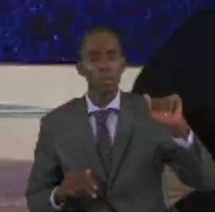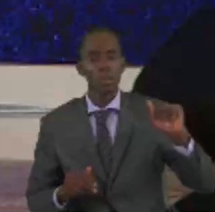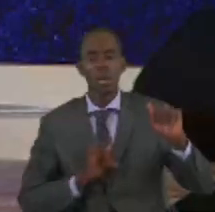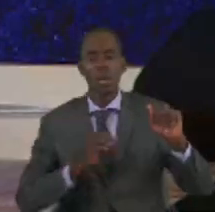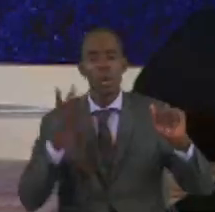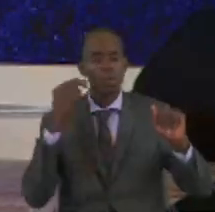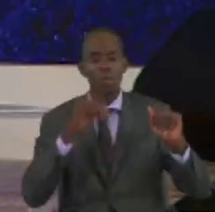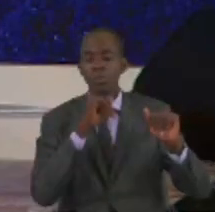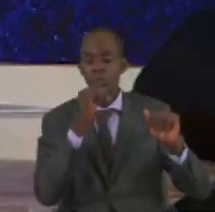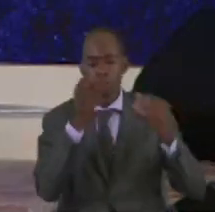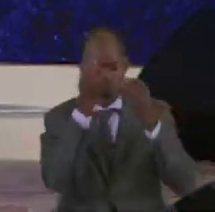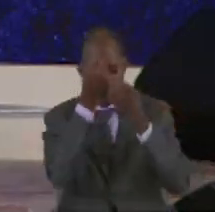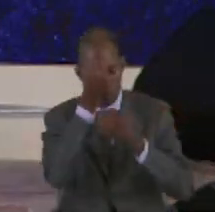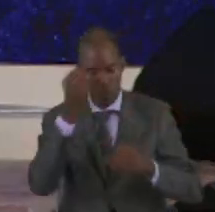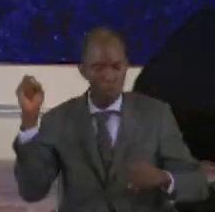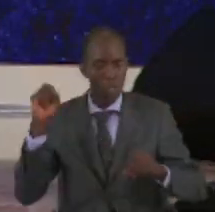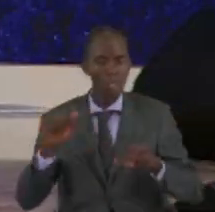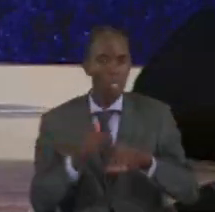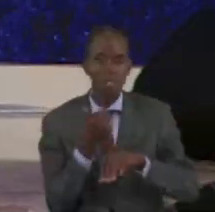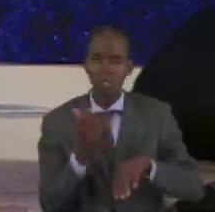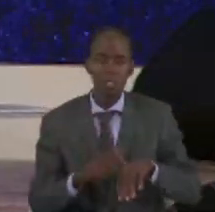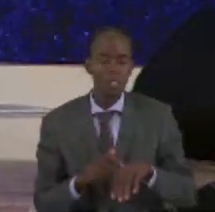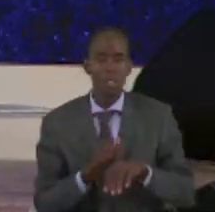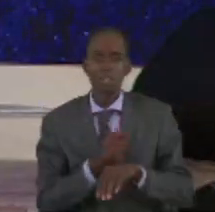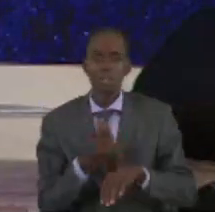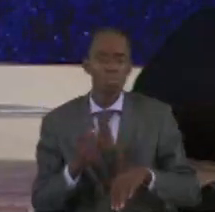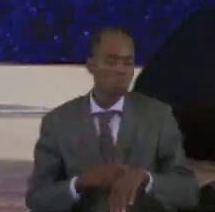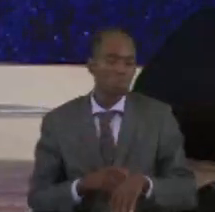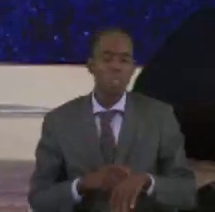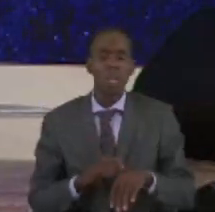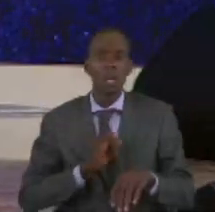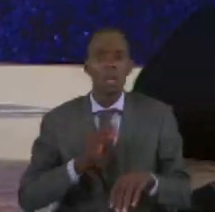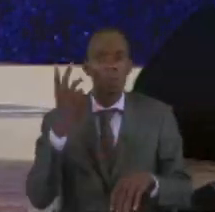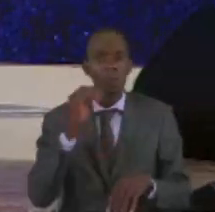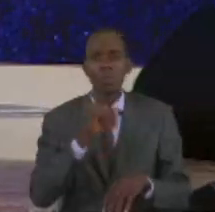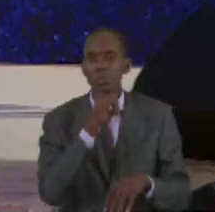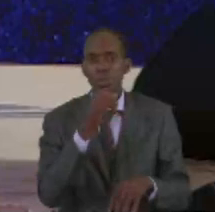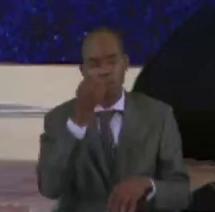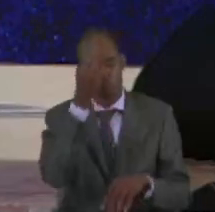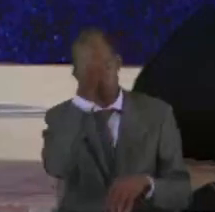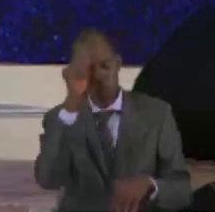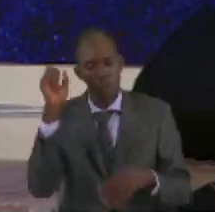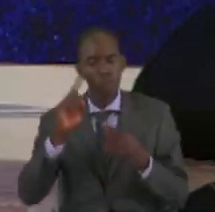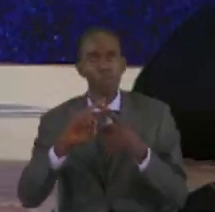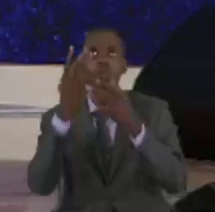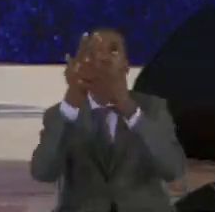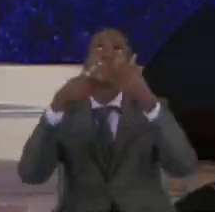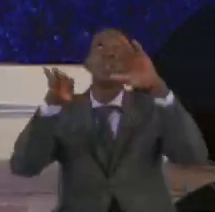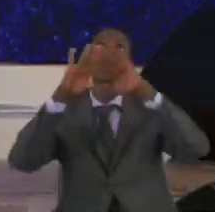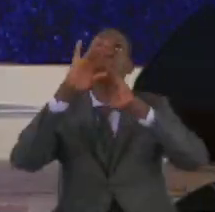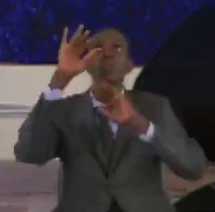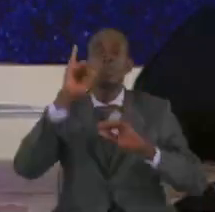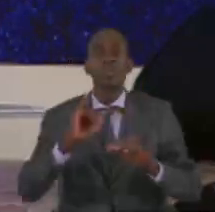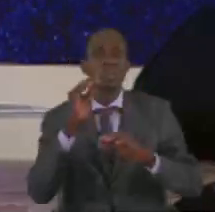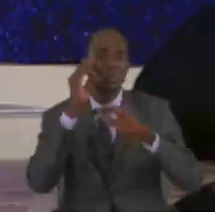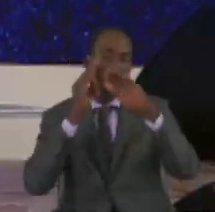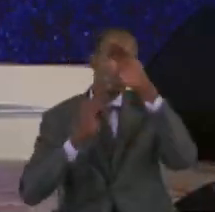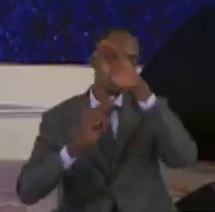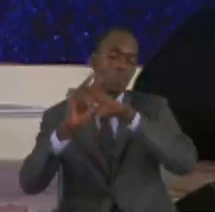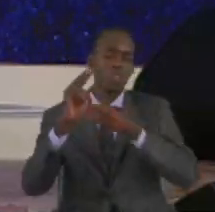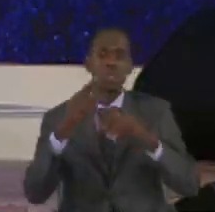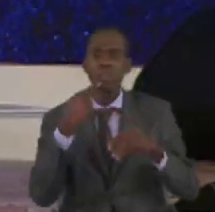Agrippa, je n'ai point résisté en un moment donné, à tout moment, je n'ai point résisté à la vision céleste.